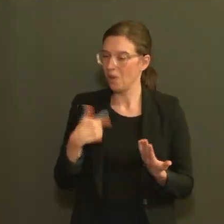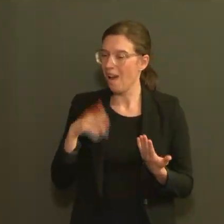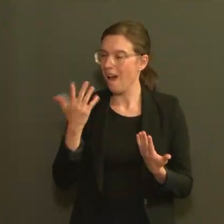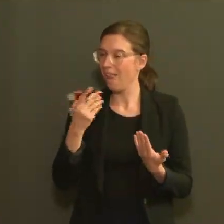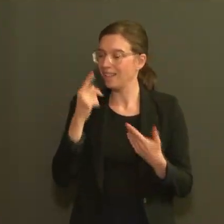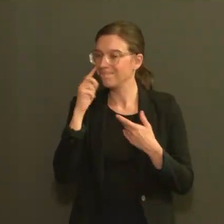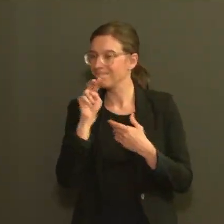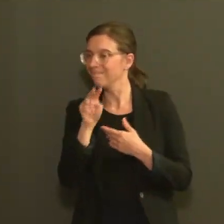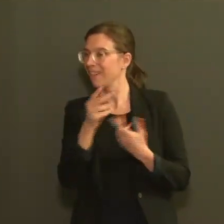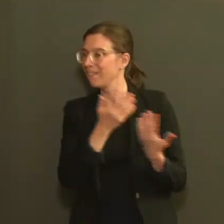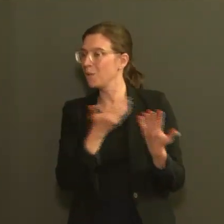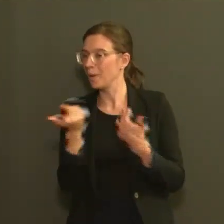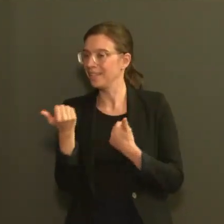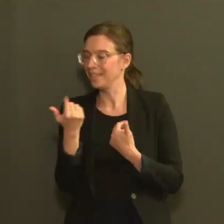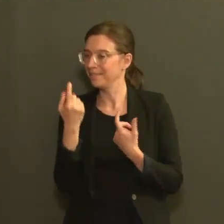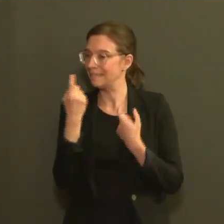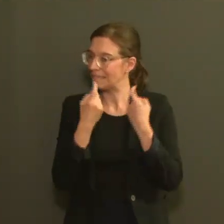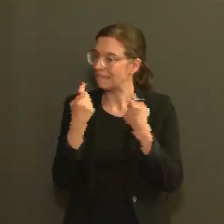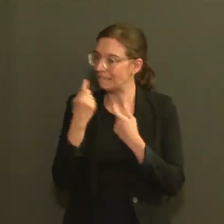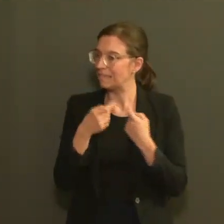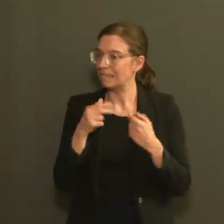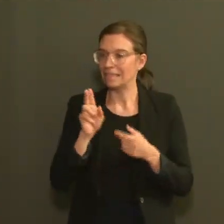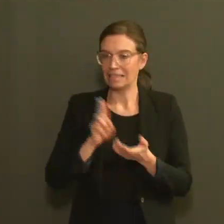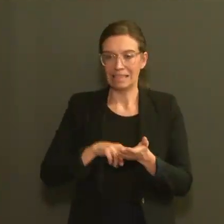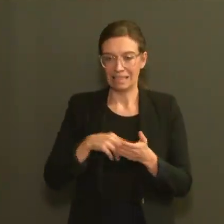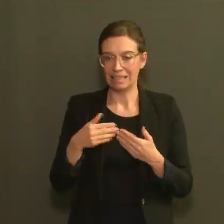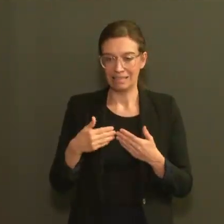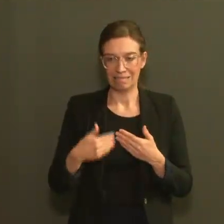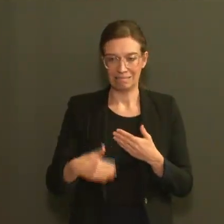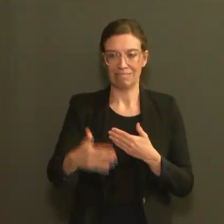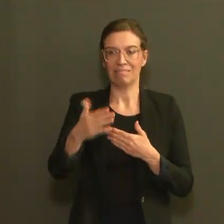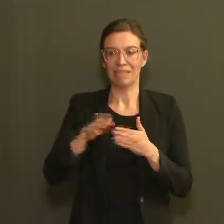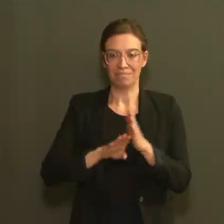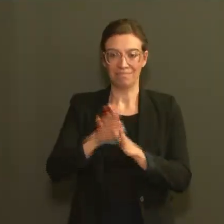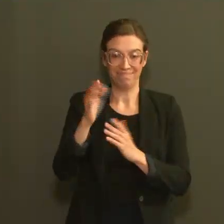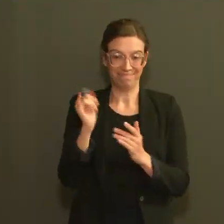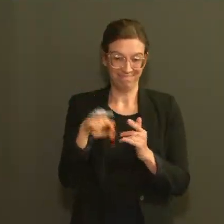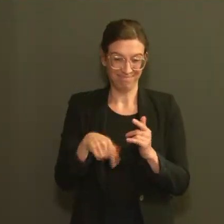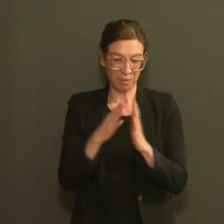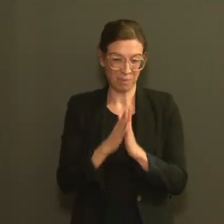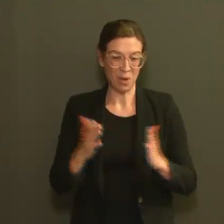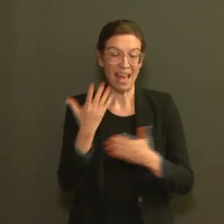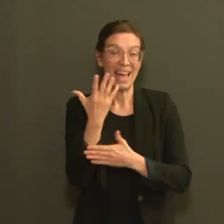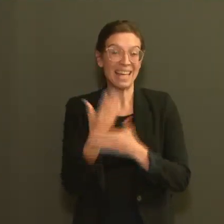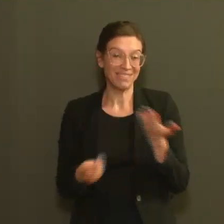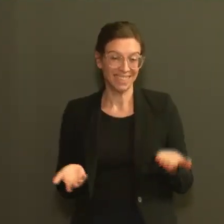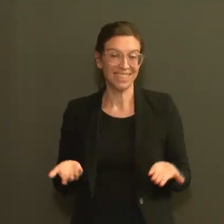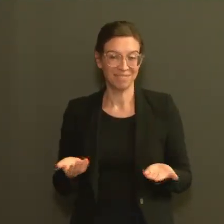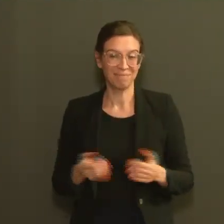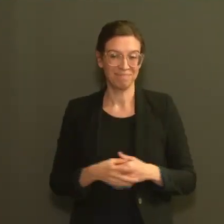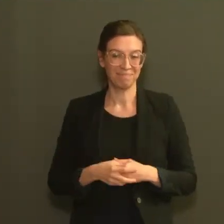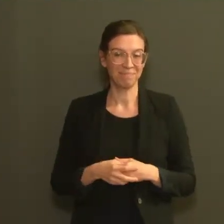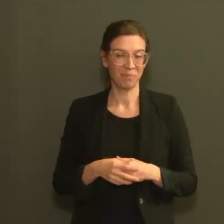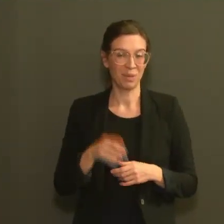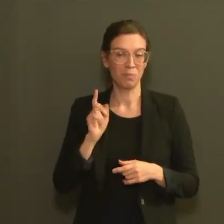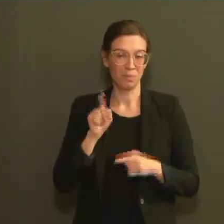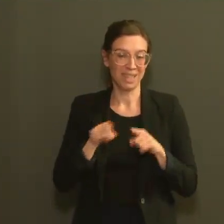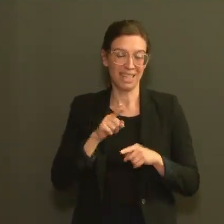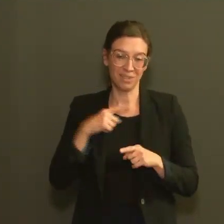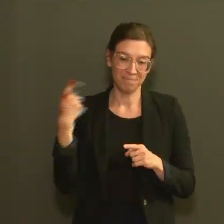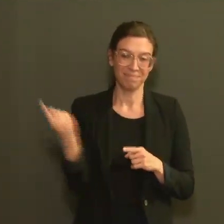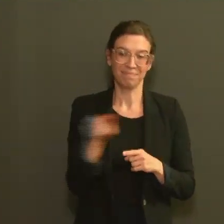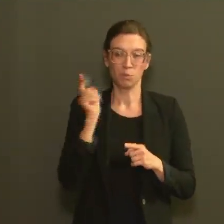in het bijzonder in het najaar. We moeten dit ernstig nemen, maar het hoeft geen paniek te veroorzaken. Met